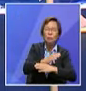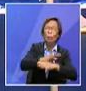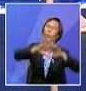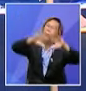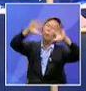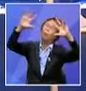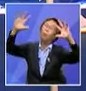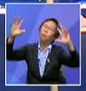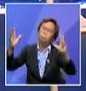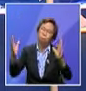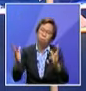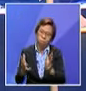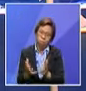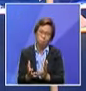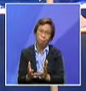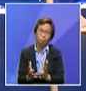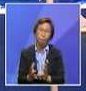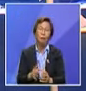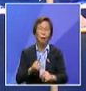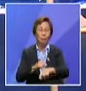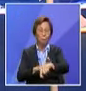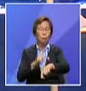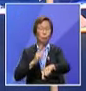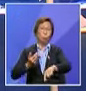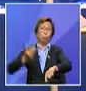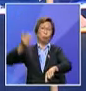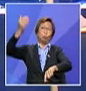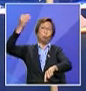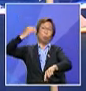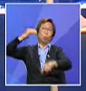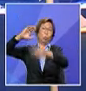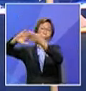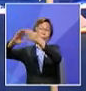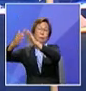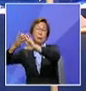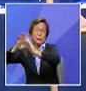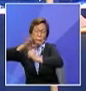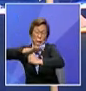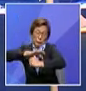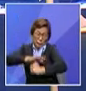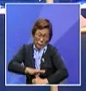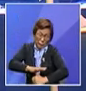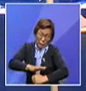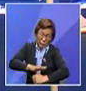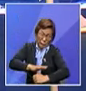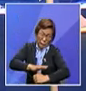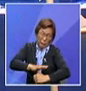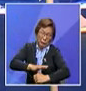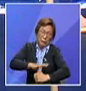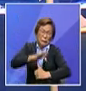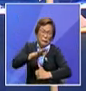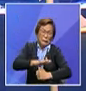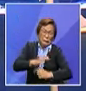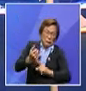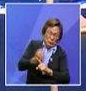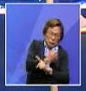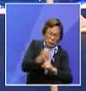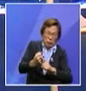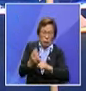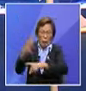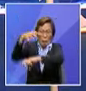seluruh dunia. Suatu ketika dahulu, ketika masyarakat kita ditekan dan diperlakukan sebegitu rupa oleh